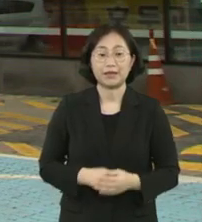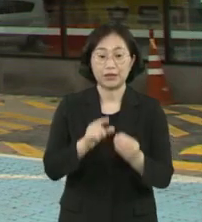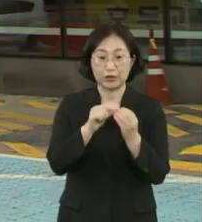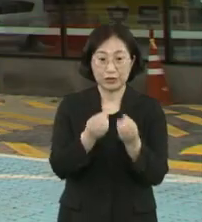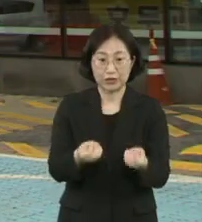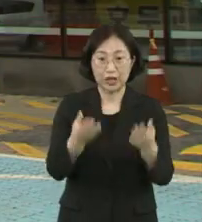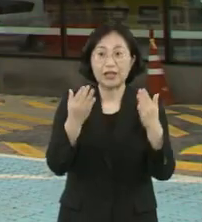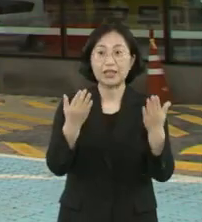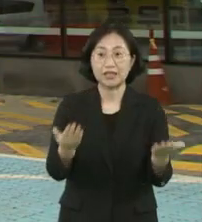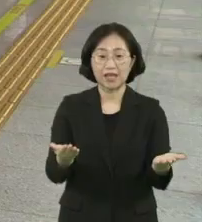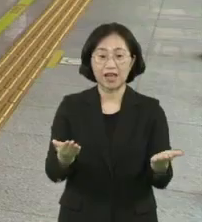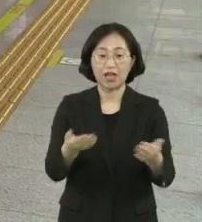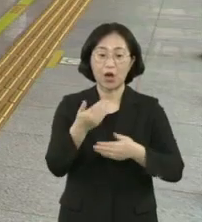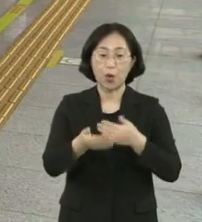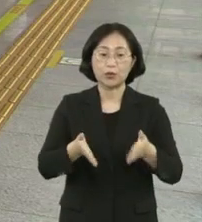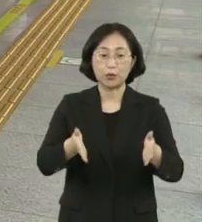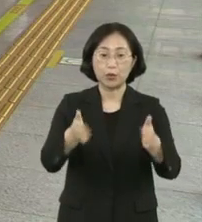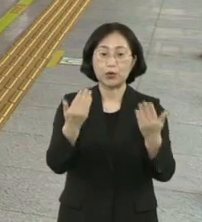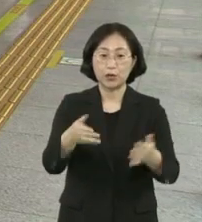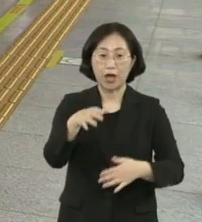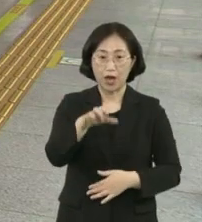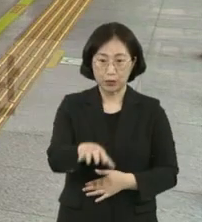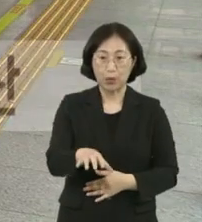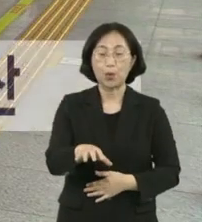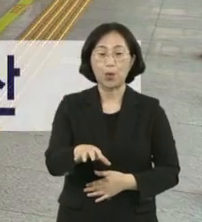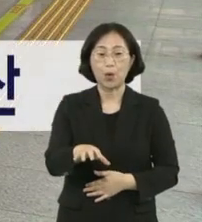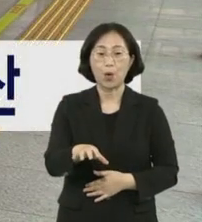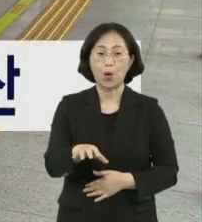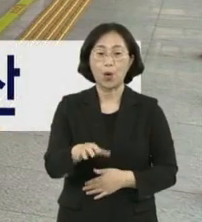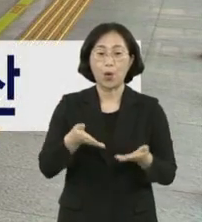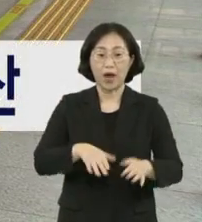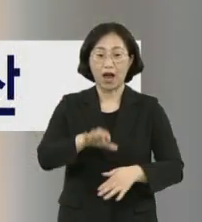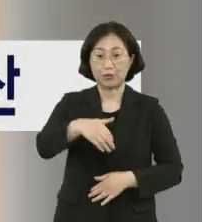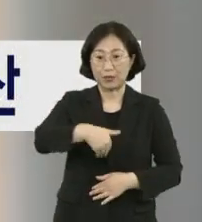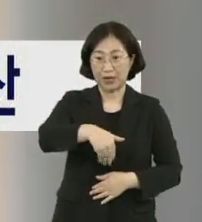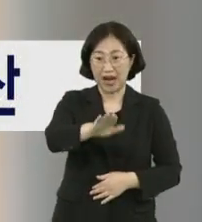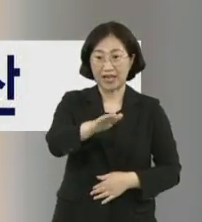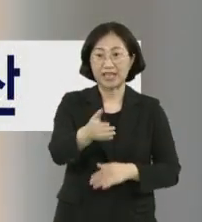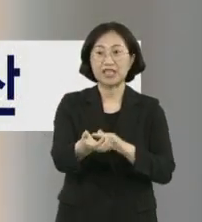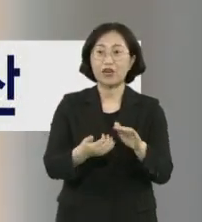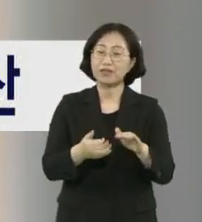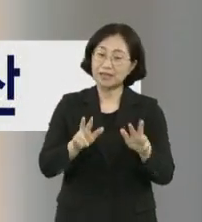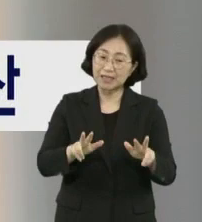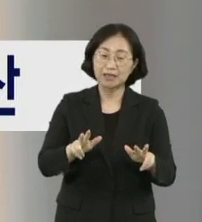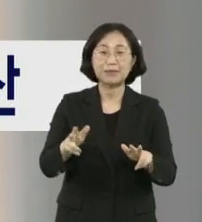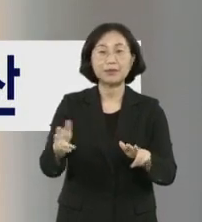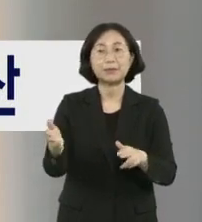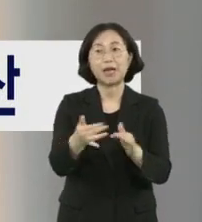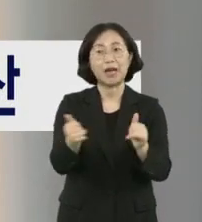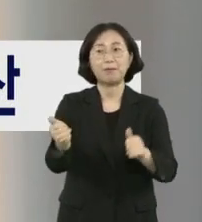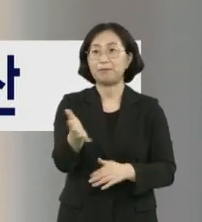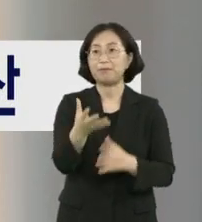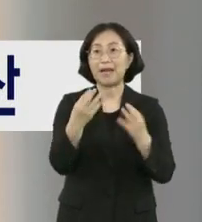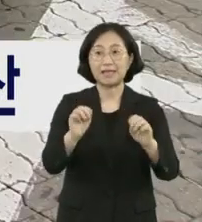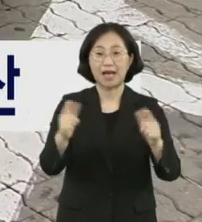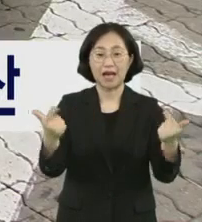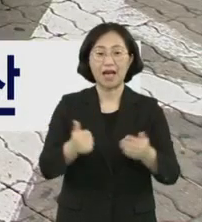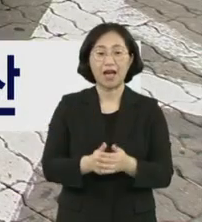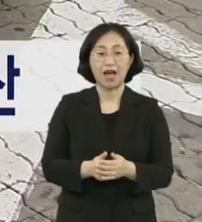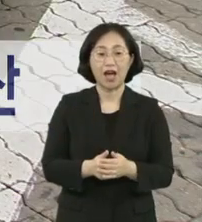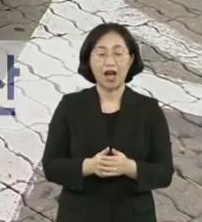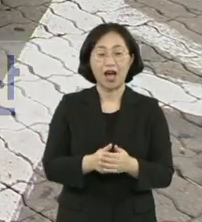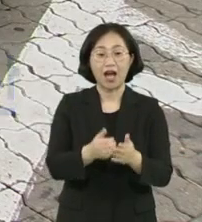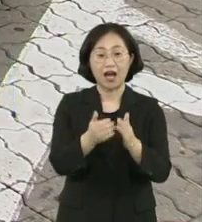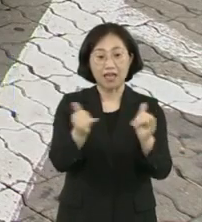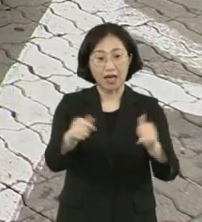추석 연휴가 시작된 고속도로 휴게소, 본격적인 귀성이 시작되기 전이다 보니 한산합니다. 간간이 보이는